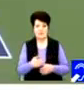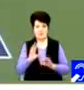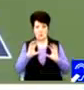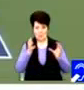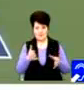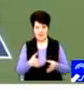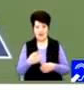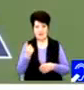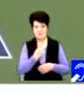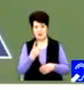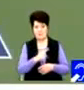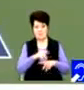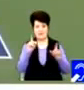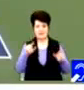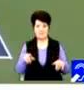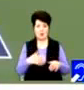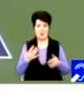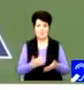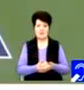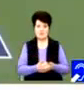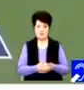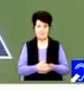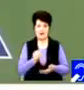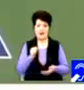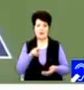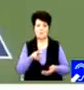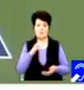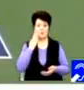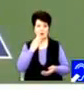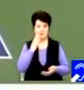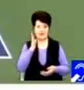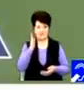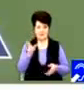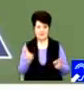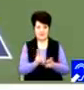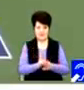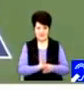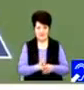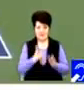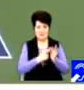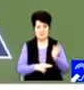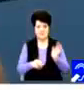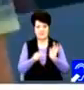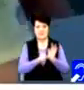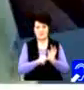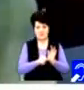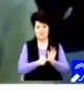prima runde de pe tabloul principal de la Indian Wells Radu albos îl va întâlni pe românul Marius copil numărul 76